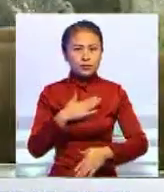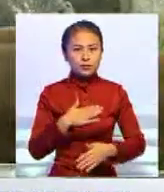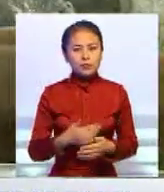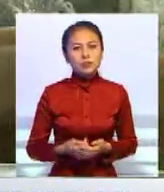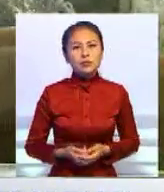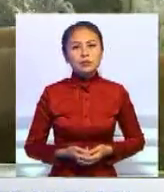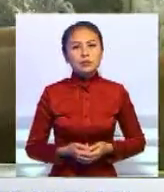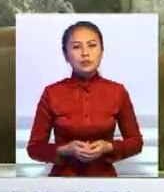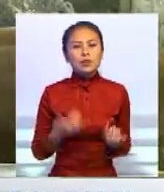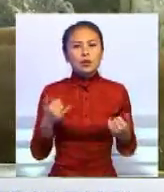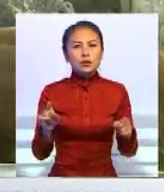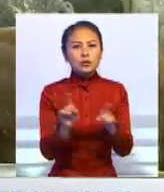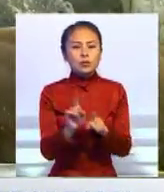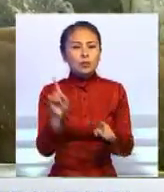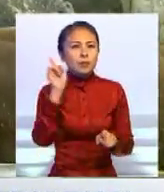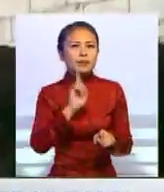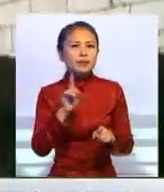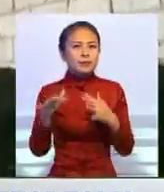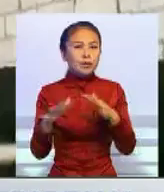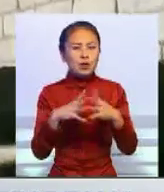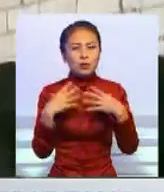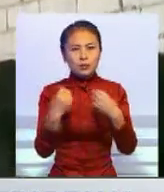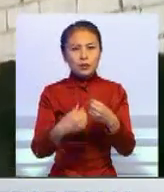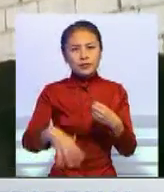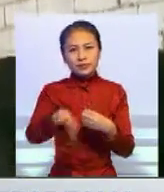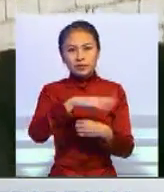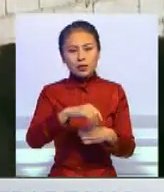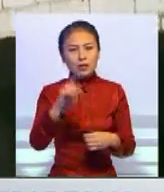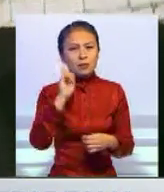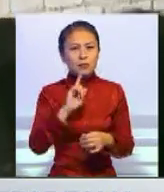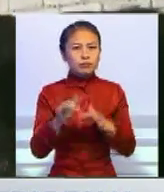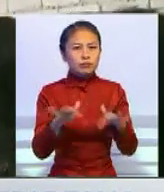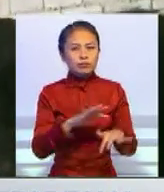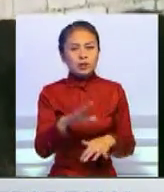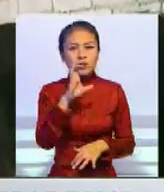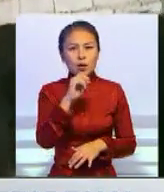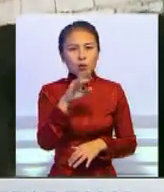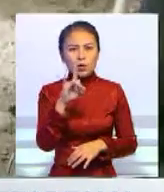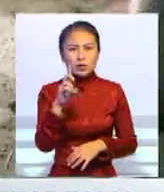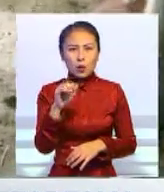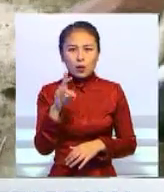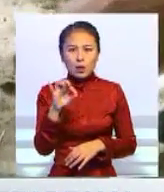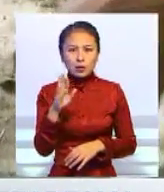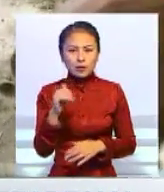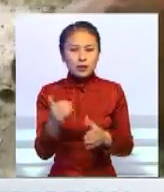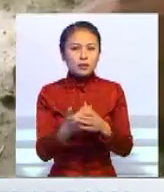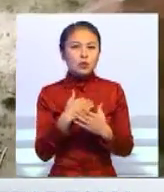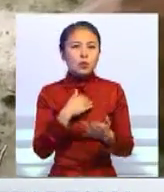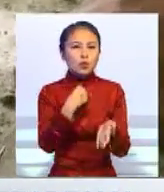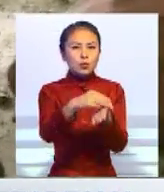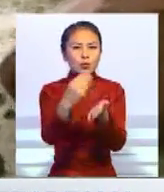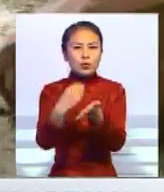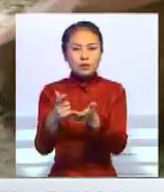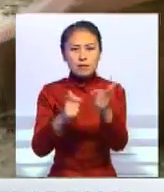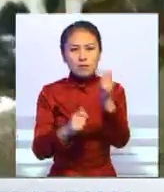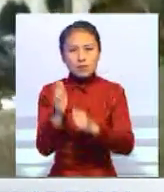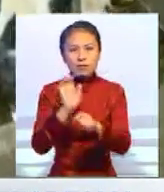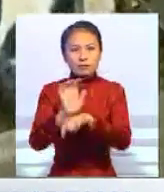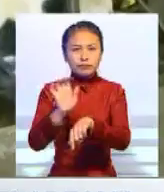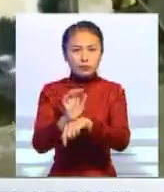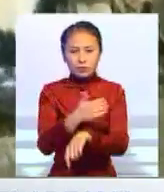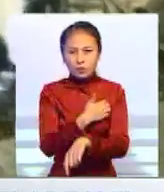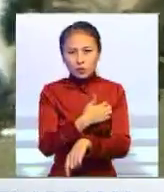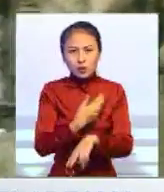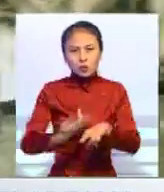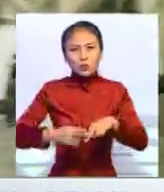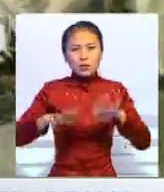тапқанымызға. Қазір бүкіл отбасы шаруа қожалығында жұмыс істейді. Сапура Давлатова болашақта мал басын көбейтіп, сүт өнімдерін шығаруды жоспарлап